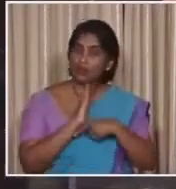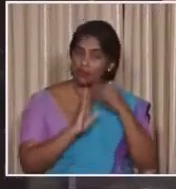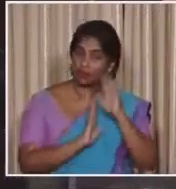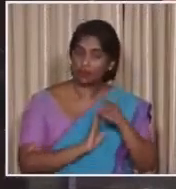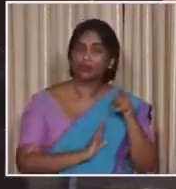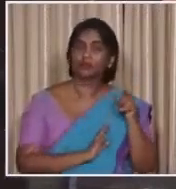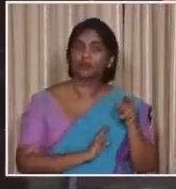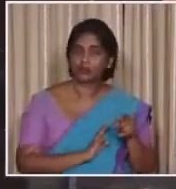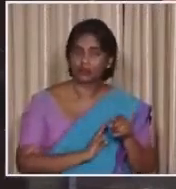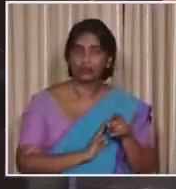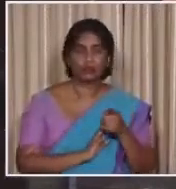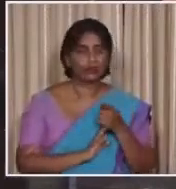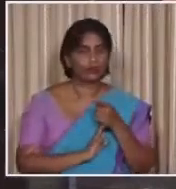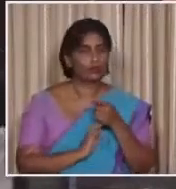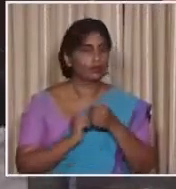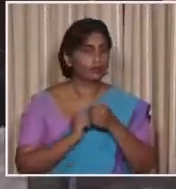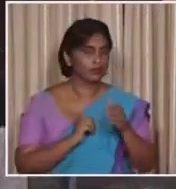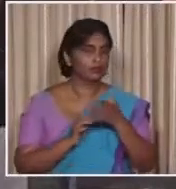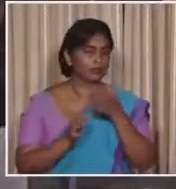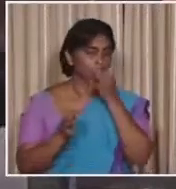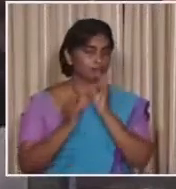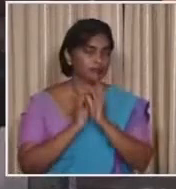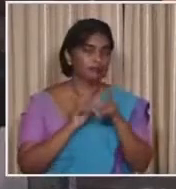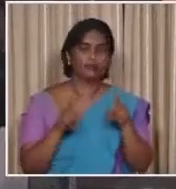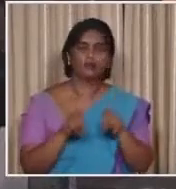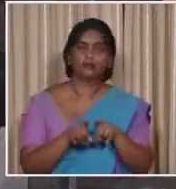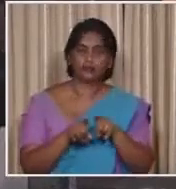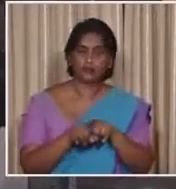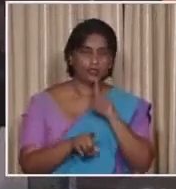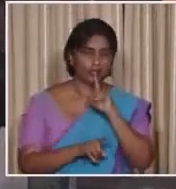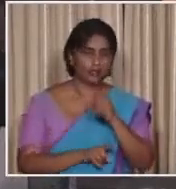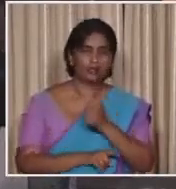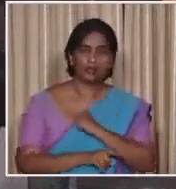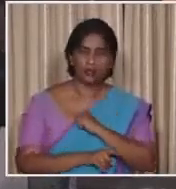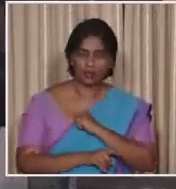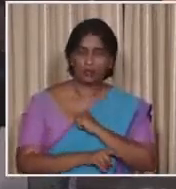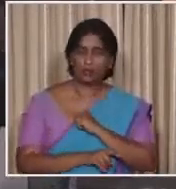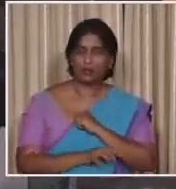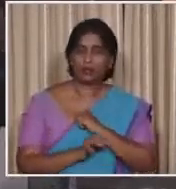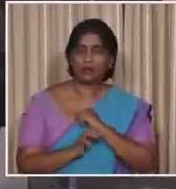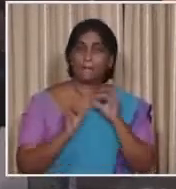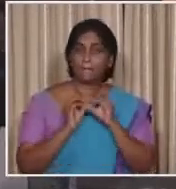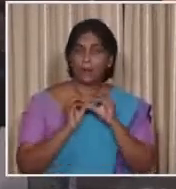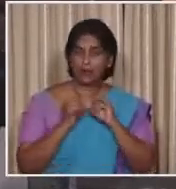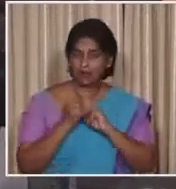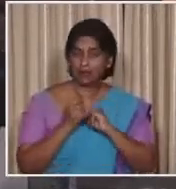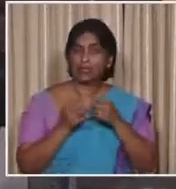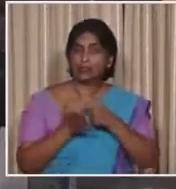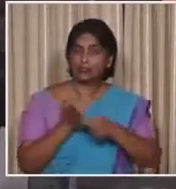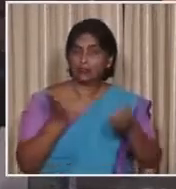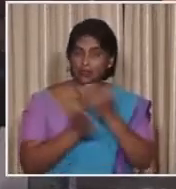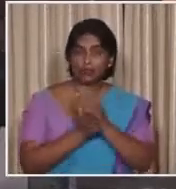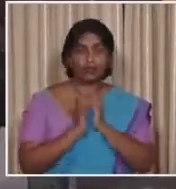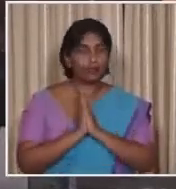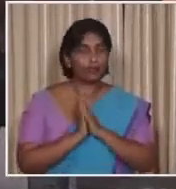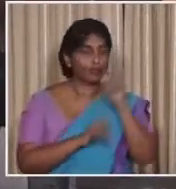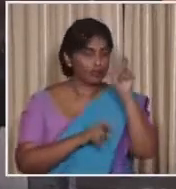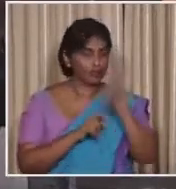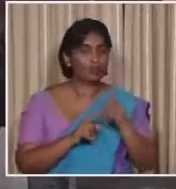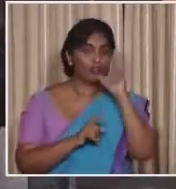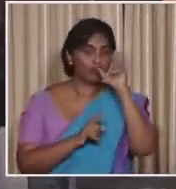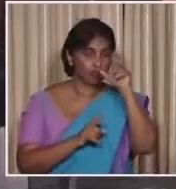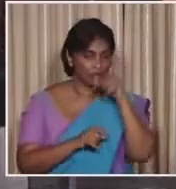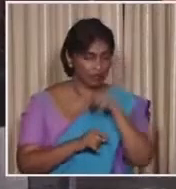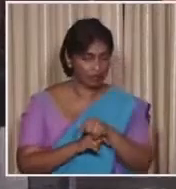எரிக்கின்றீர்கள் என்பதை நீங்கள் உணர்ந்து கொள்ள வேண்டும். பண்டா செல்வா ஒப்பந்தம் ஏற்படும் போது பௌத்த பிக்குகள் கொழும்பிலிருந்து கண்டிக்கு